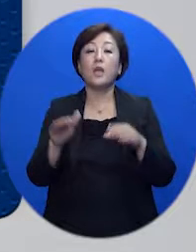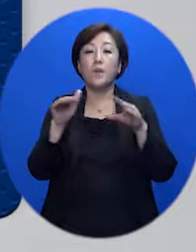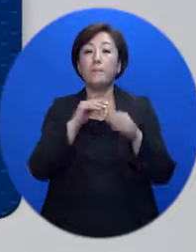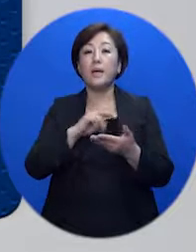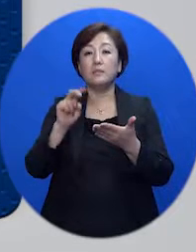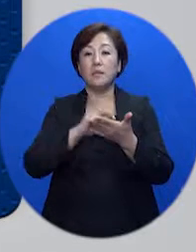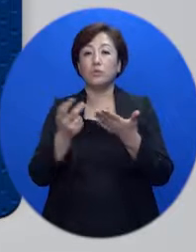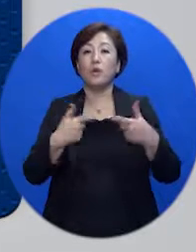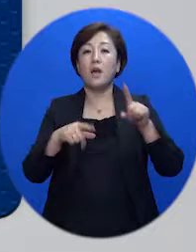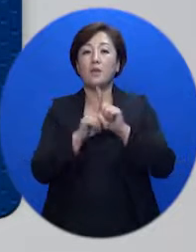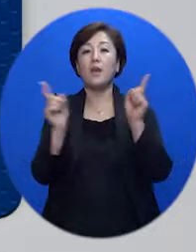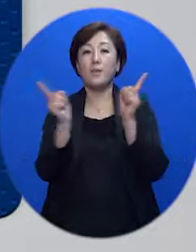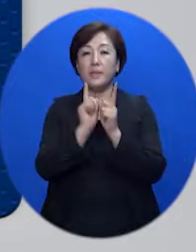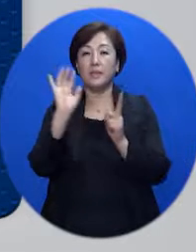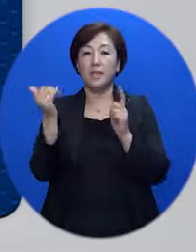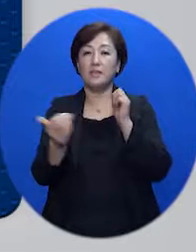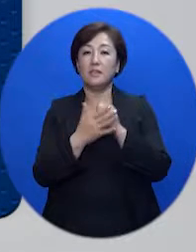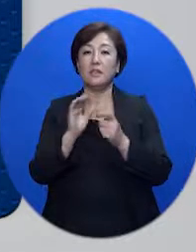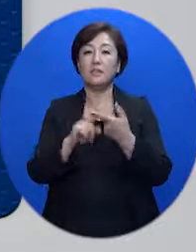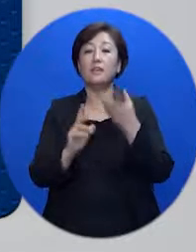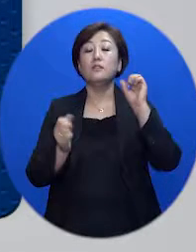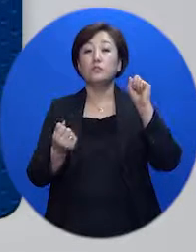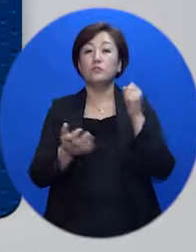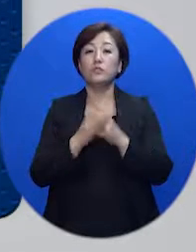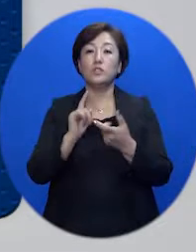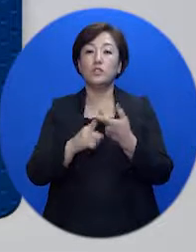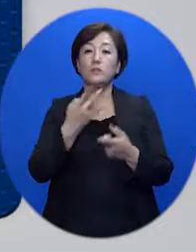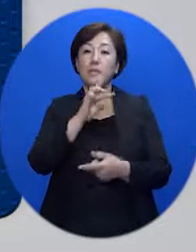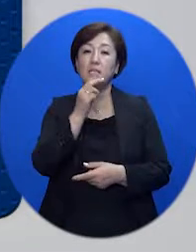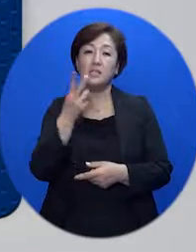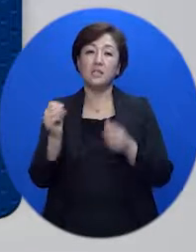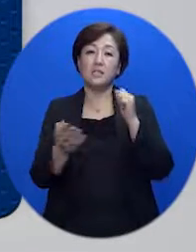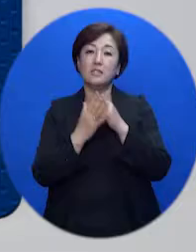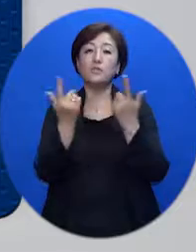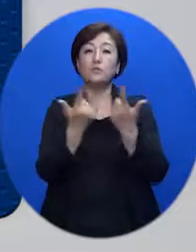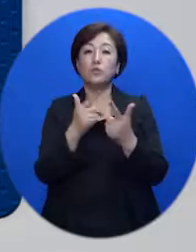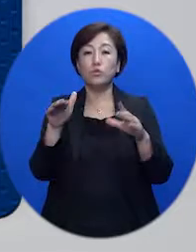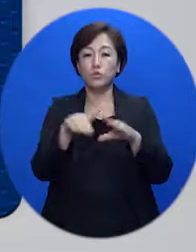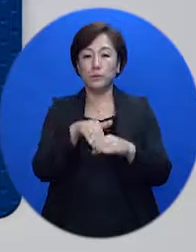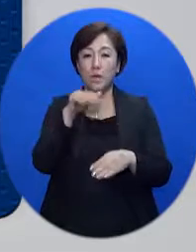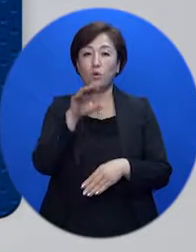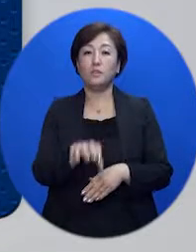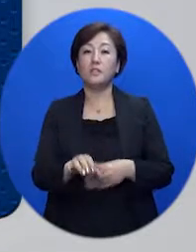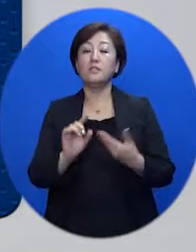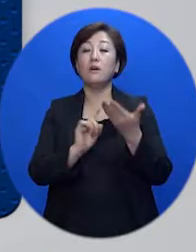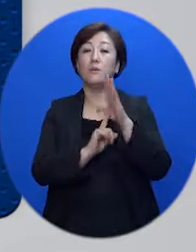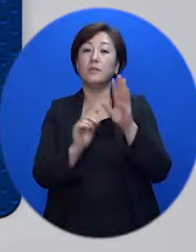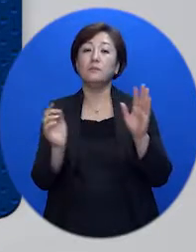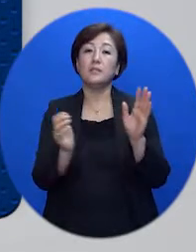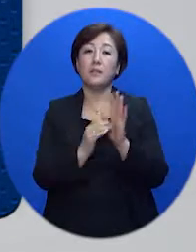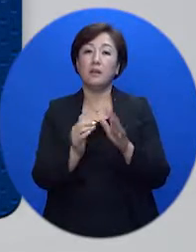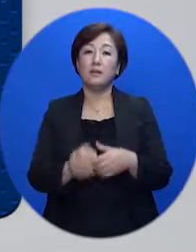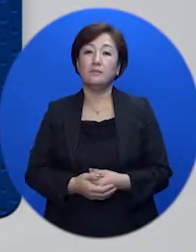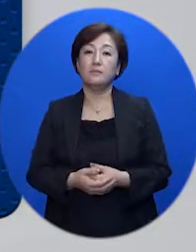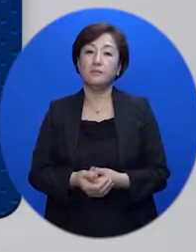만화 속 공주들과 만나는 뮤지컬 춤추는 프린세스를 북구 문화예술회관에서 만나보시죠.